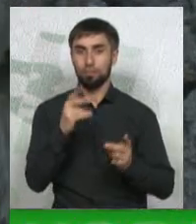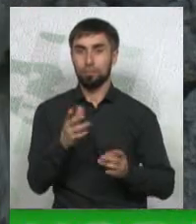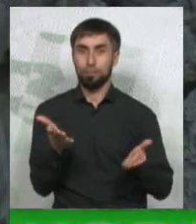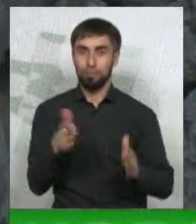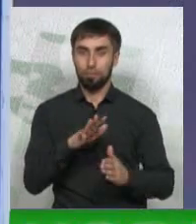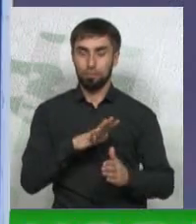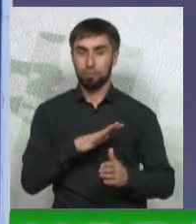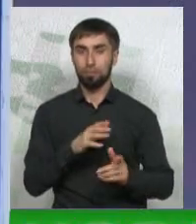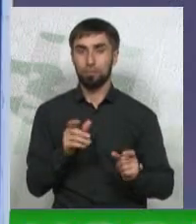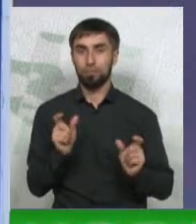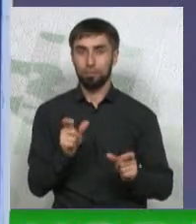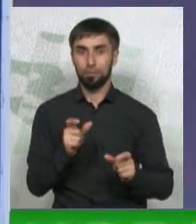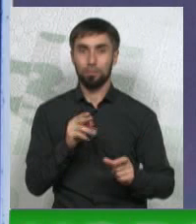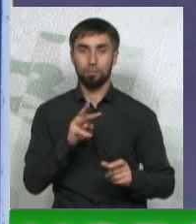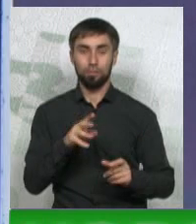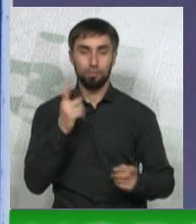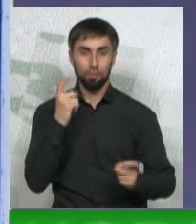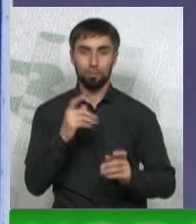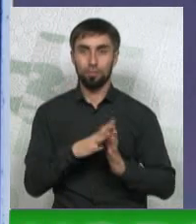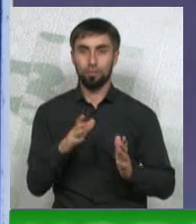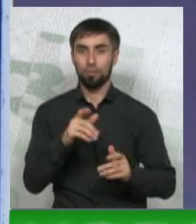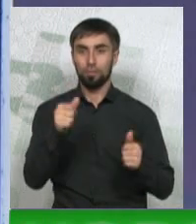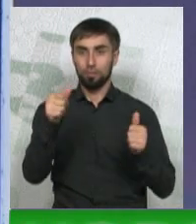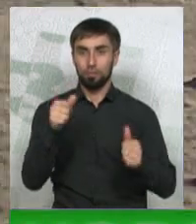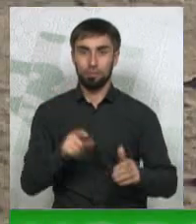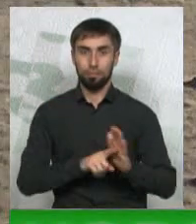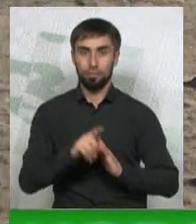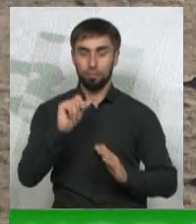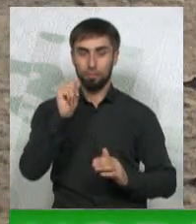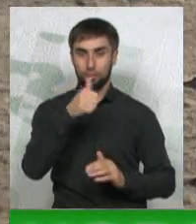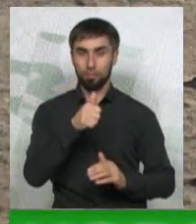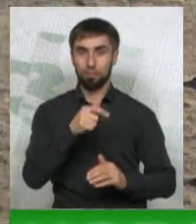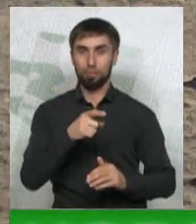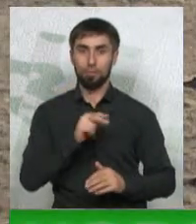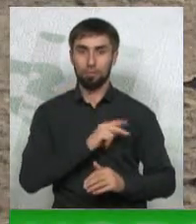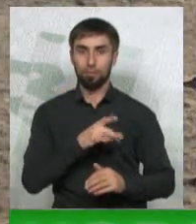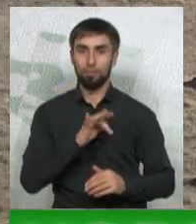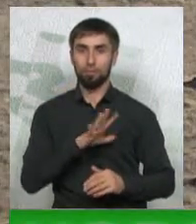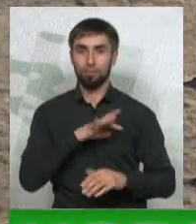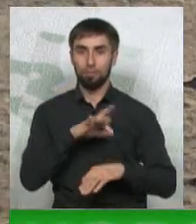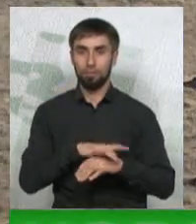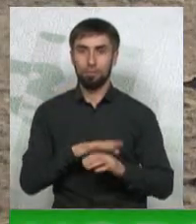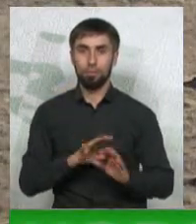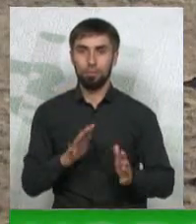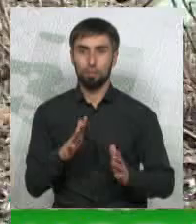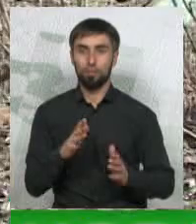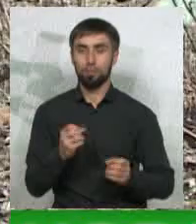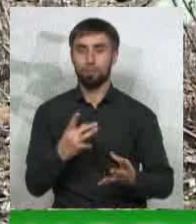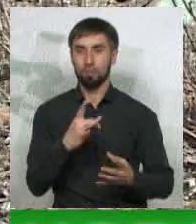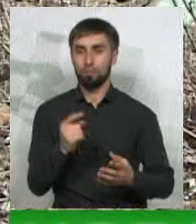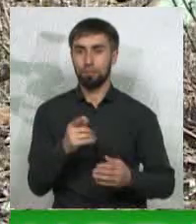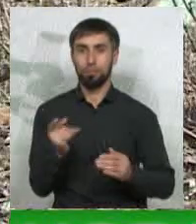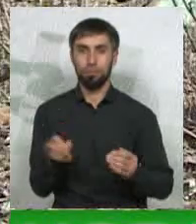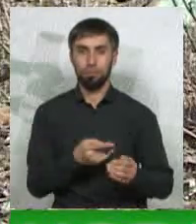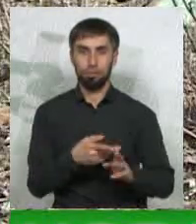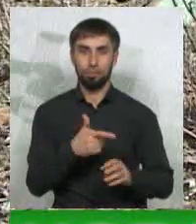обрушения был ограничен, о чем информирует большой стенд. С начала года работниками заповедника были зафиксированы случаи неоднократного